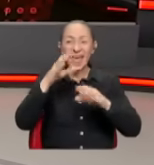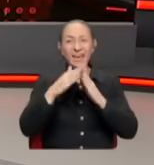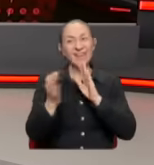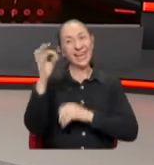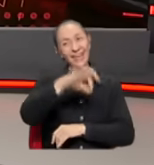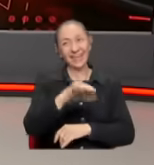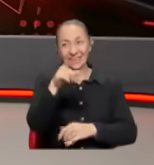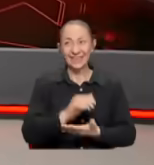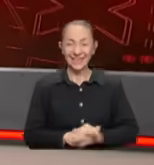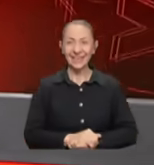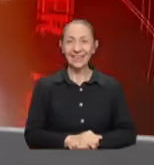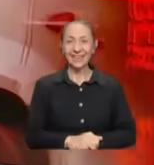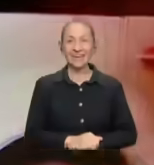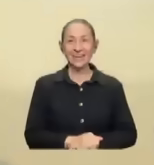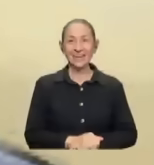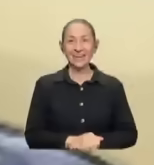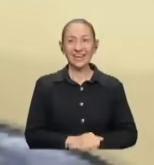döndü.